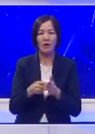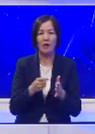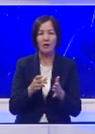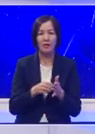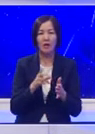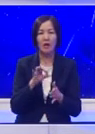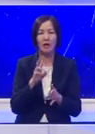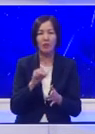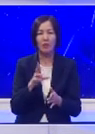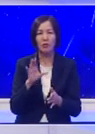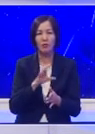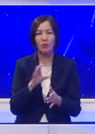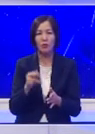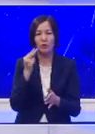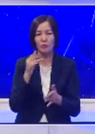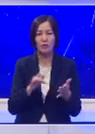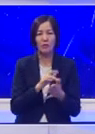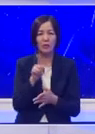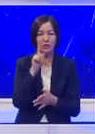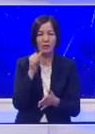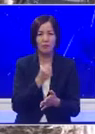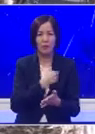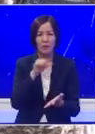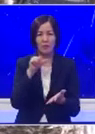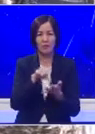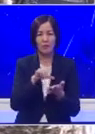мен Шымкент қаласының бозбалаларымен толықты.